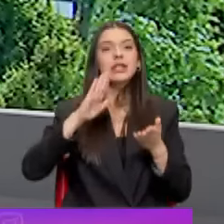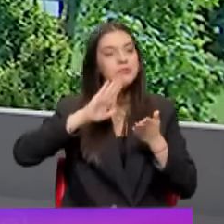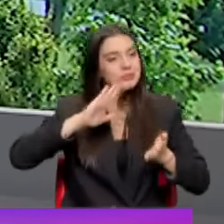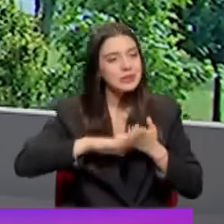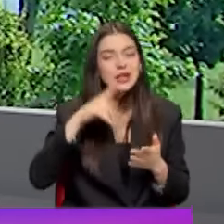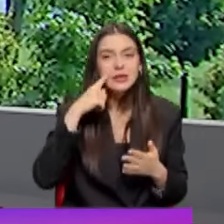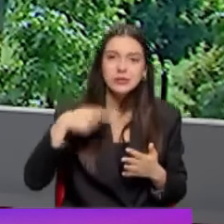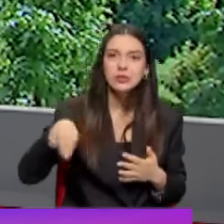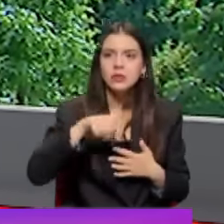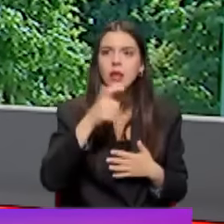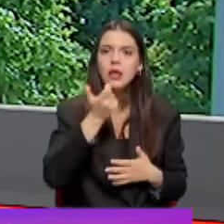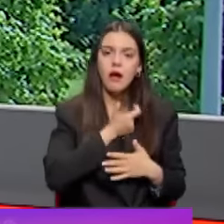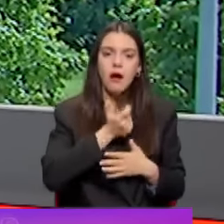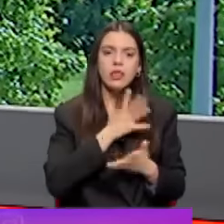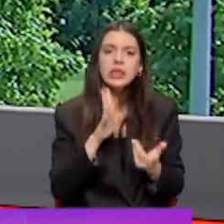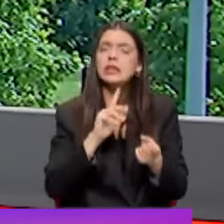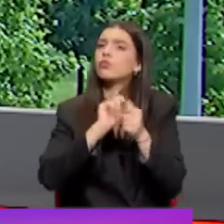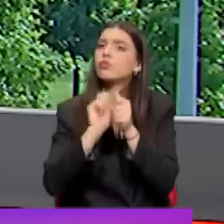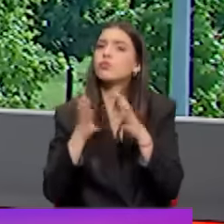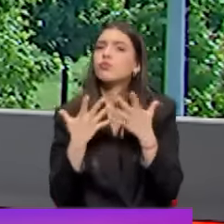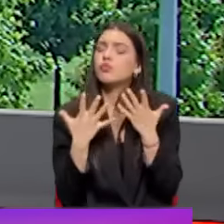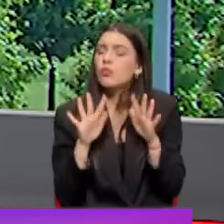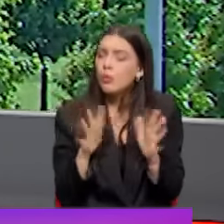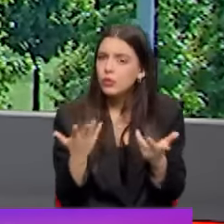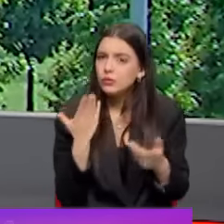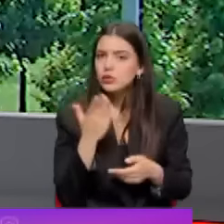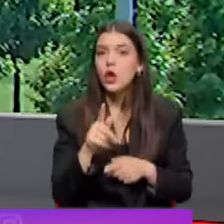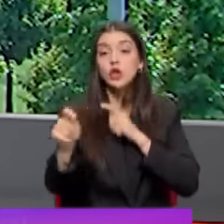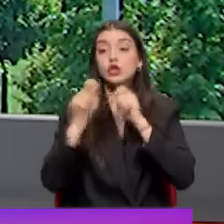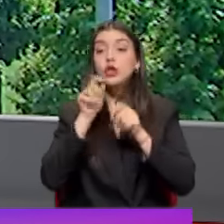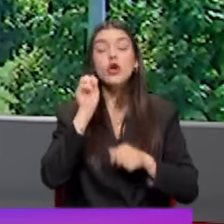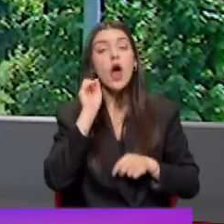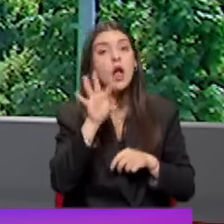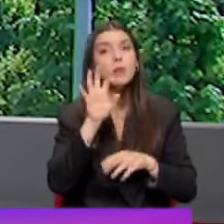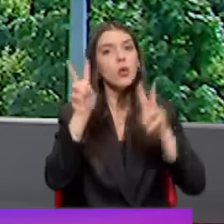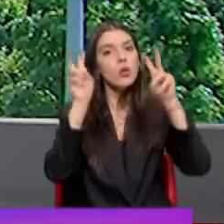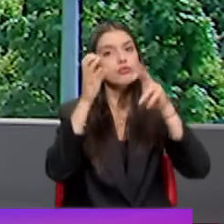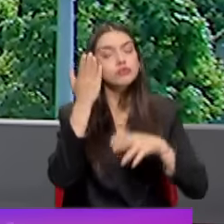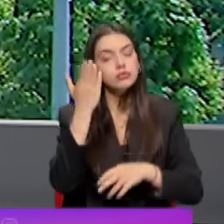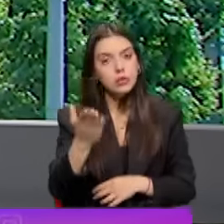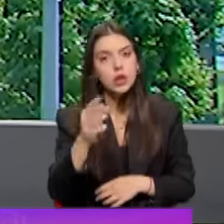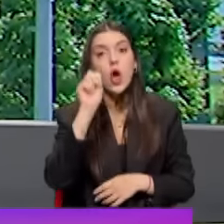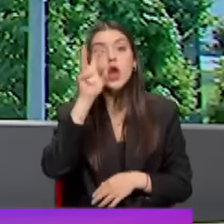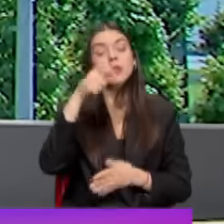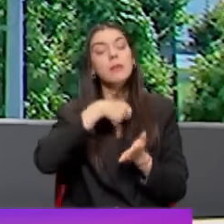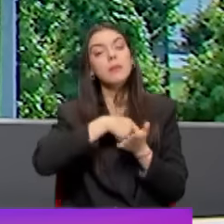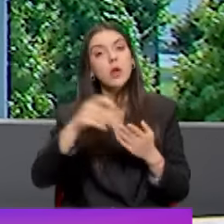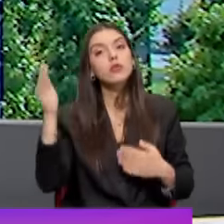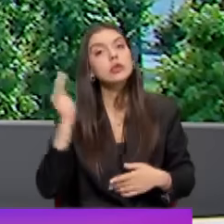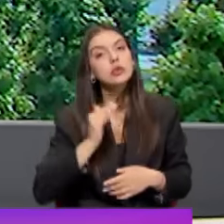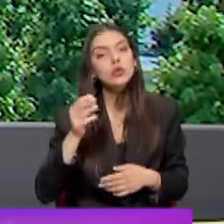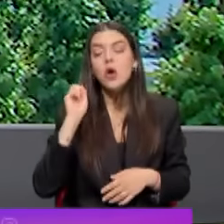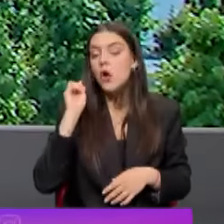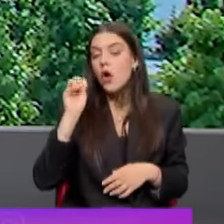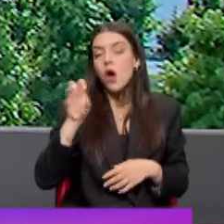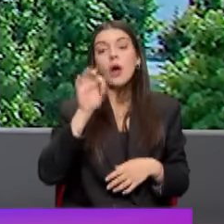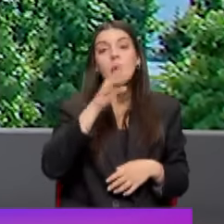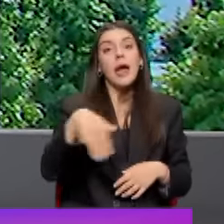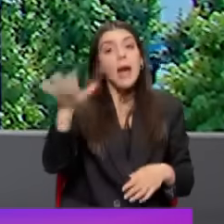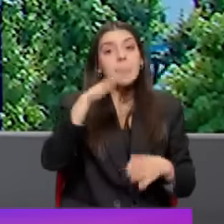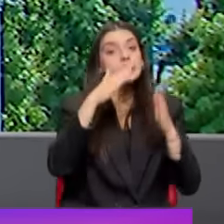yasayla nasıl bozulduğundan sözleşmeli öğretmenlerin durumundan Eee öğretmen maaşlarının düşüklüğünden öğretmenlerin